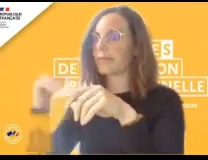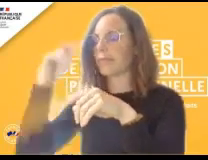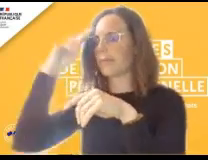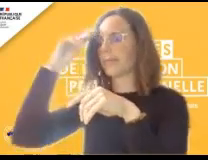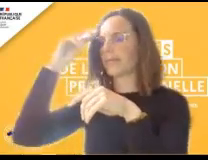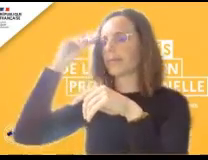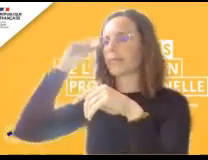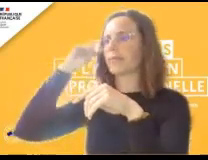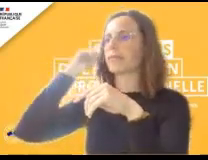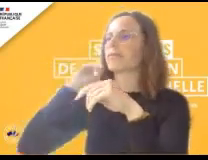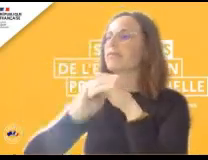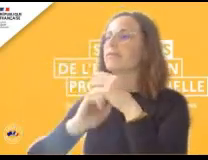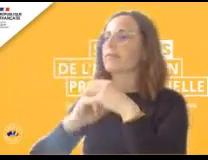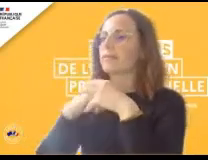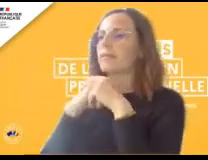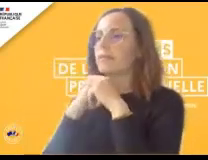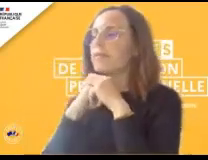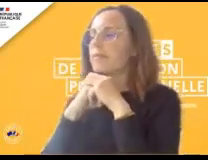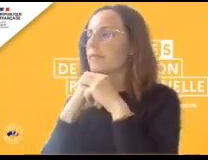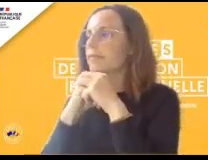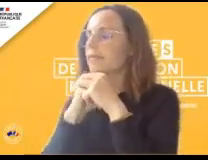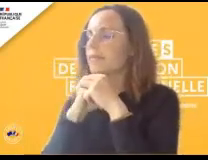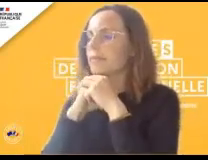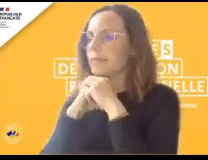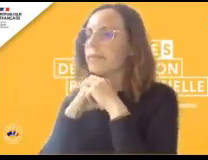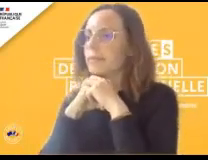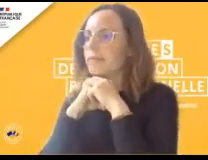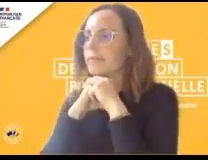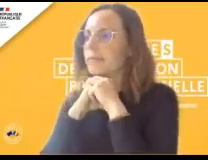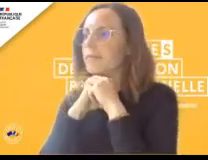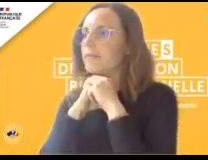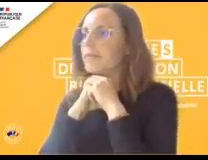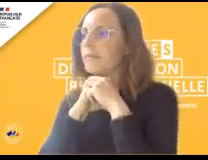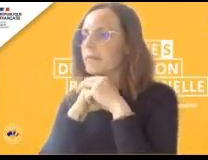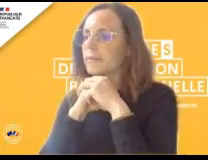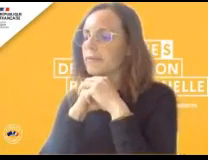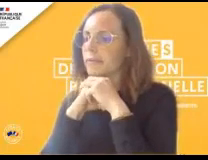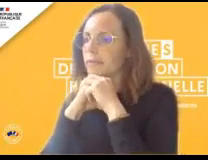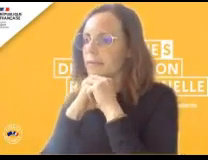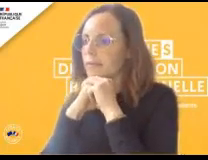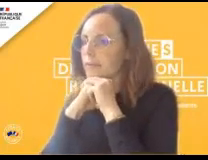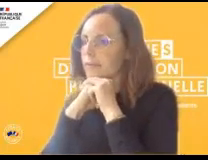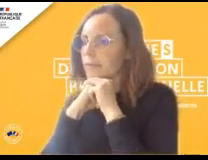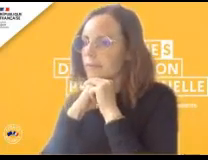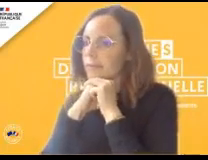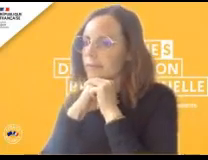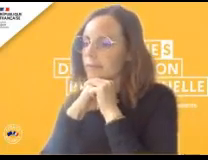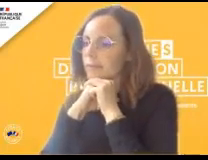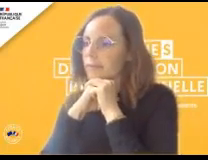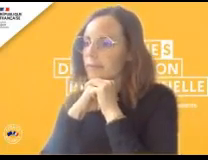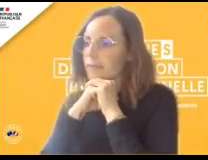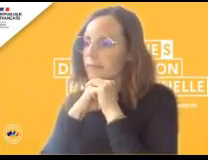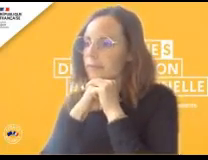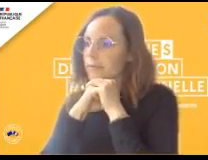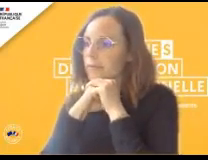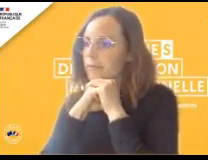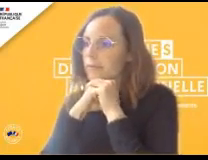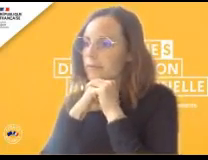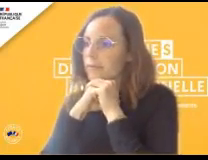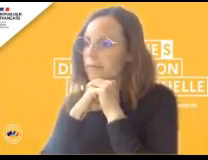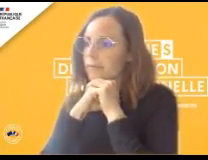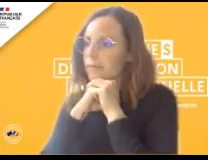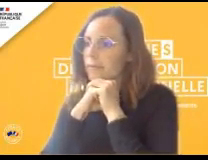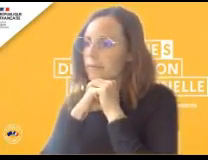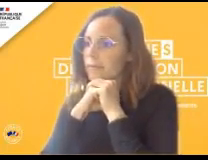ça parce qu'il y a un espace de temps plus généreux, entre guillemets, j'allais dire, que sur du CEP. Et aujourd'hui que son projet